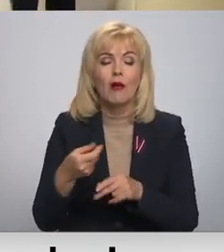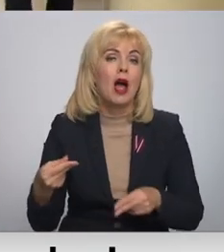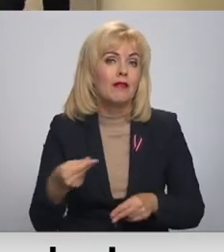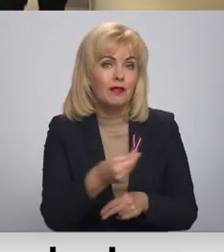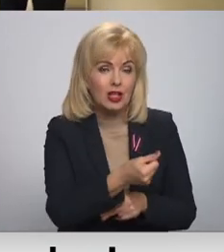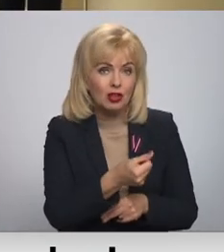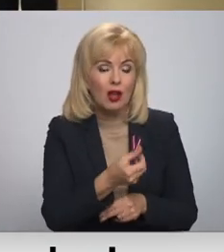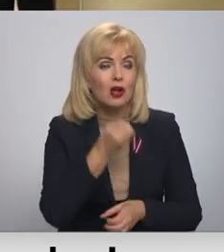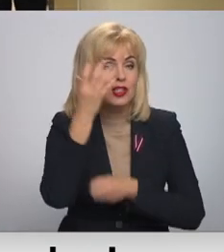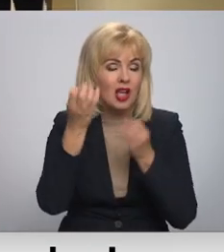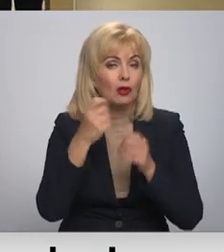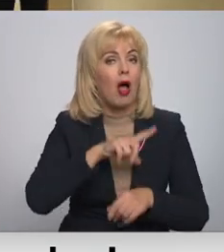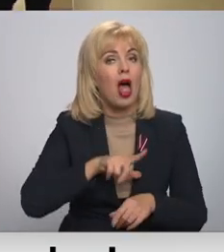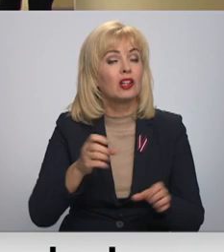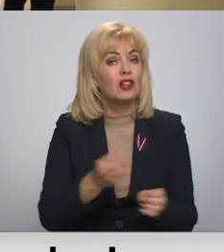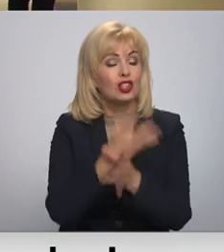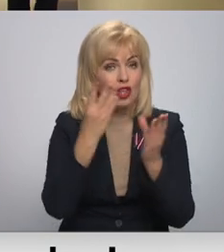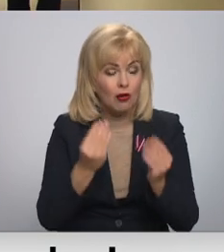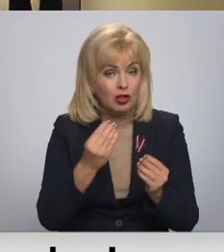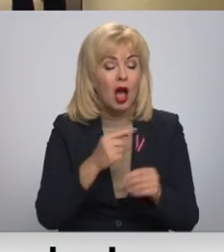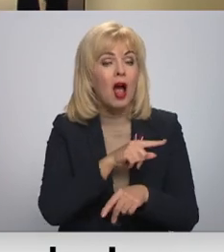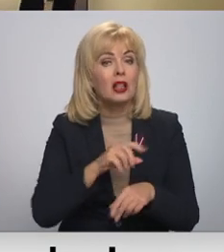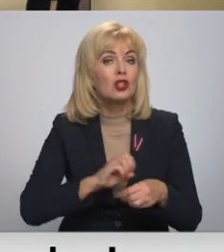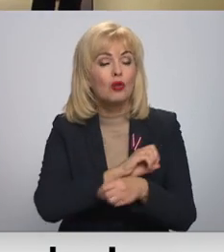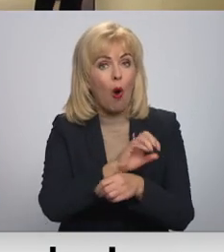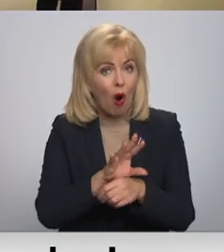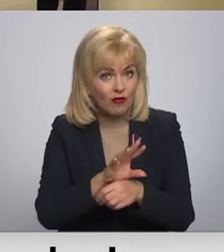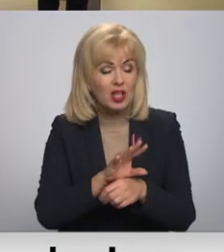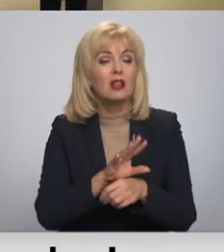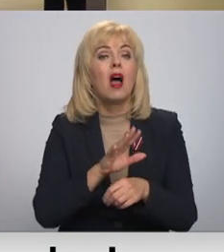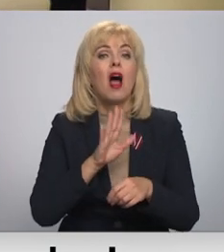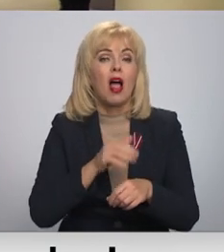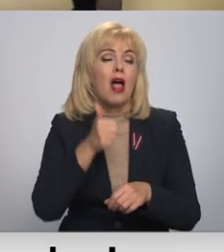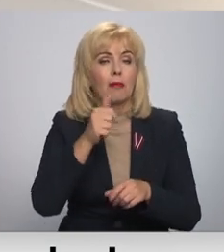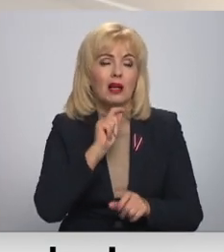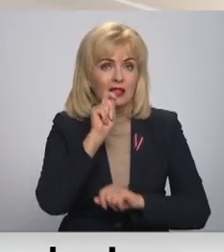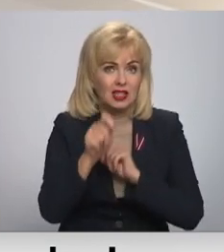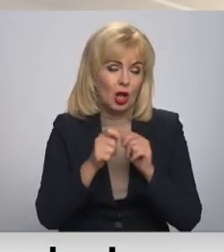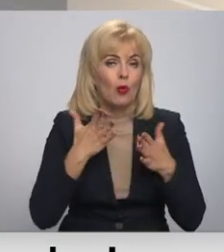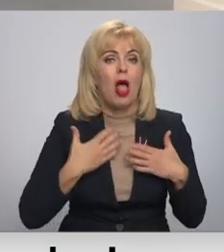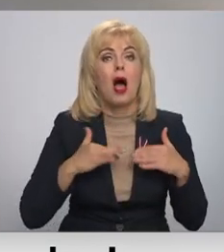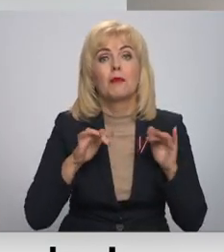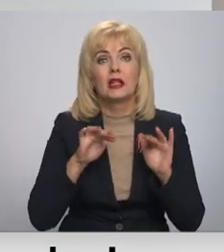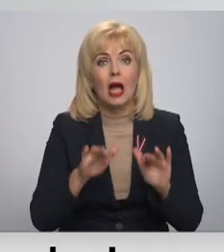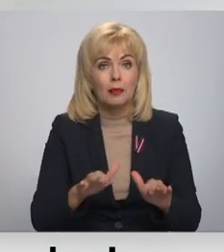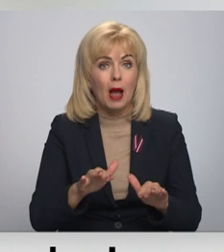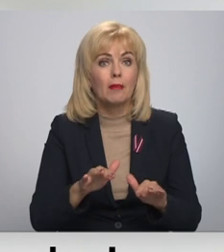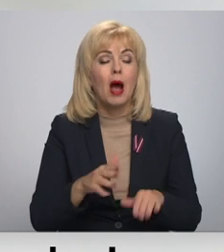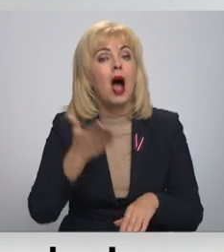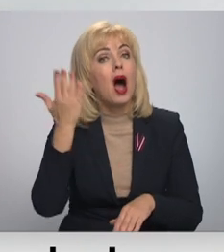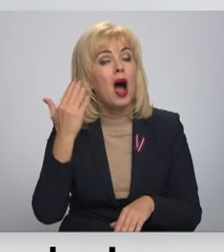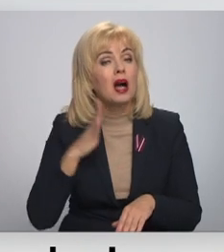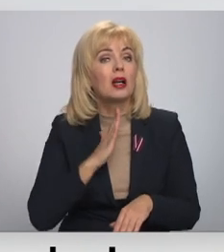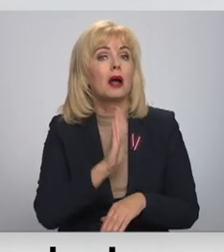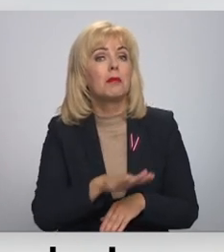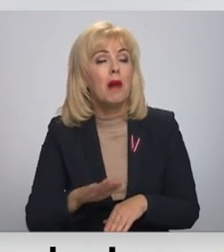salūtu Latvijas dzimšanas dienā, bet līdz ar COVID-pandēmiju nolēmuši ziedot labdarībai. Pagājušajā gadā mēs atbalstījām